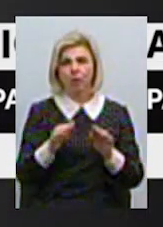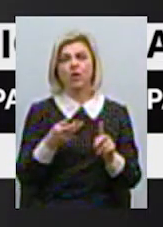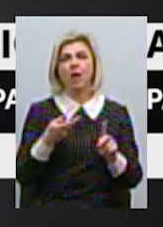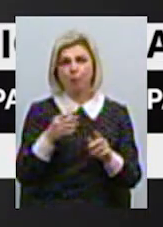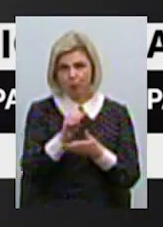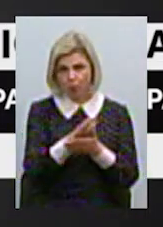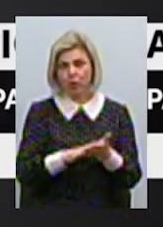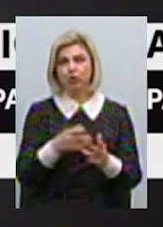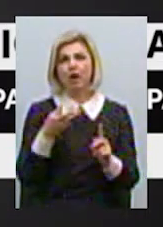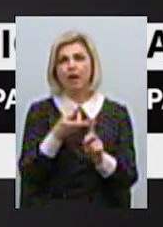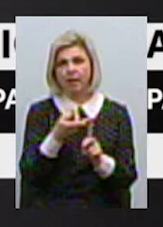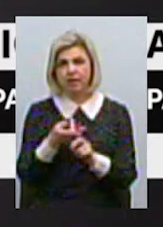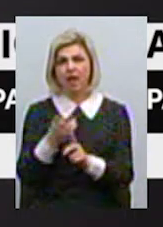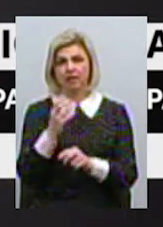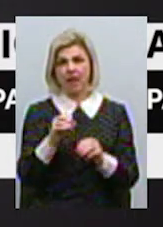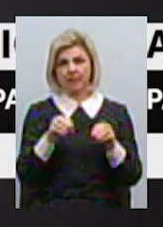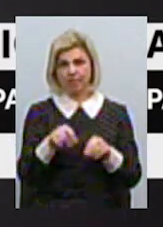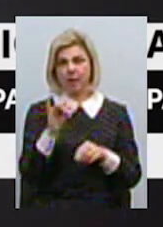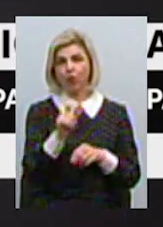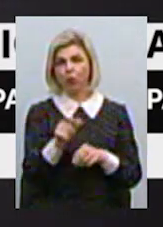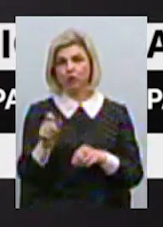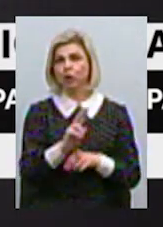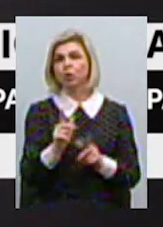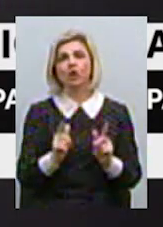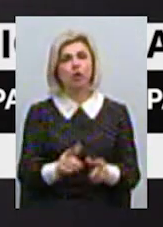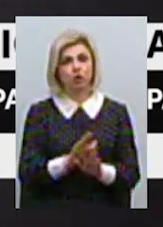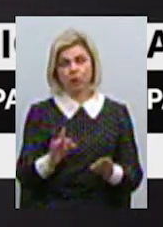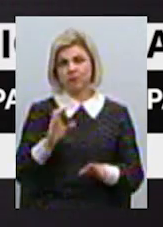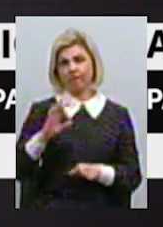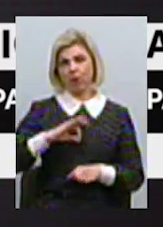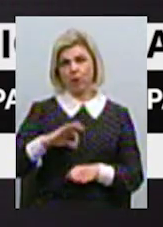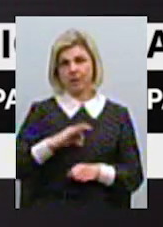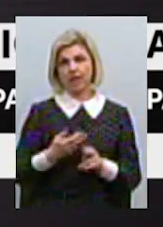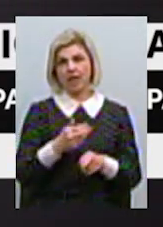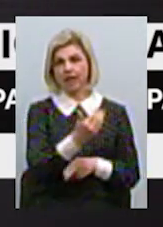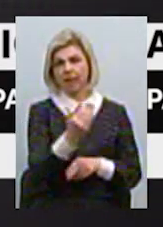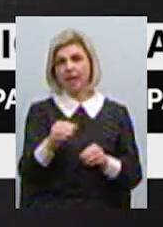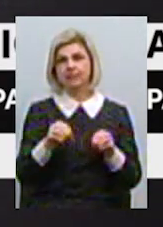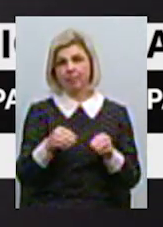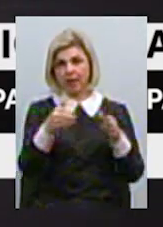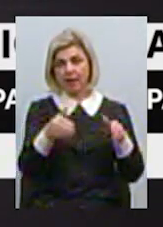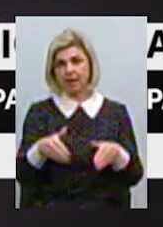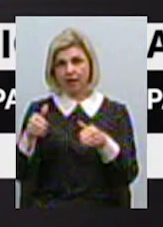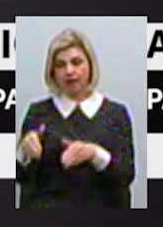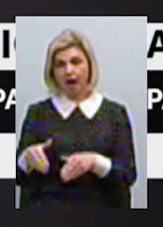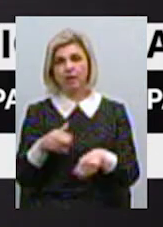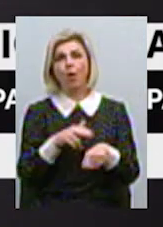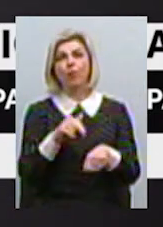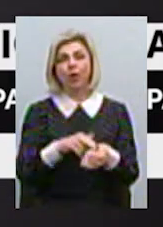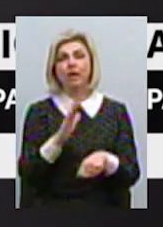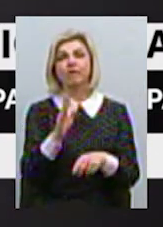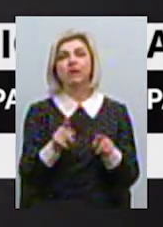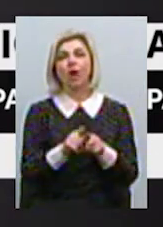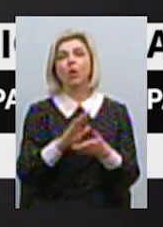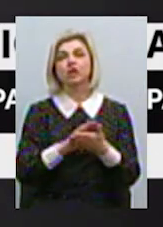продовження рейдерського панування на землі громадян, які не згодні з використанням їх земельних ділянок. Поліція в цій